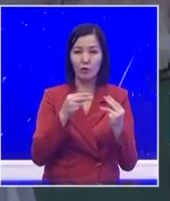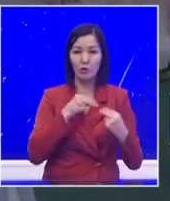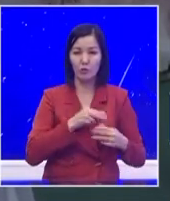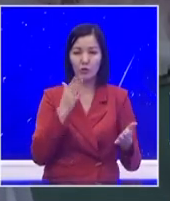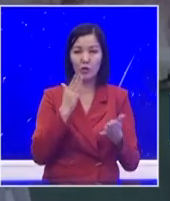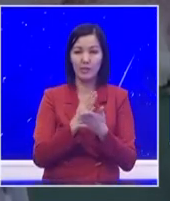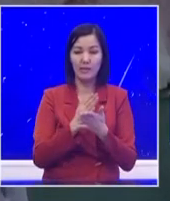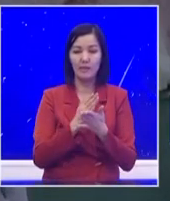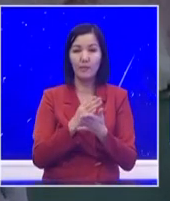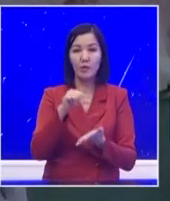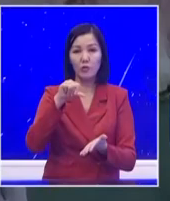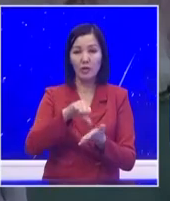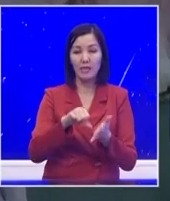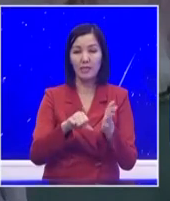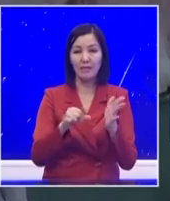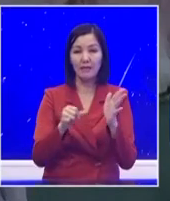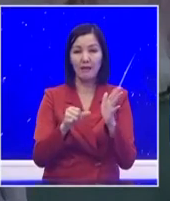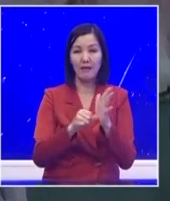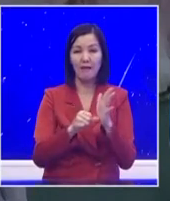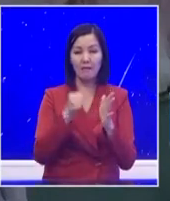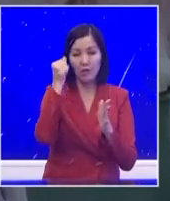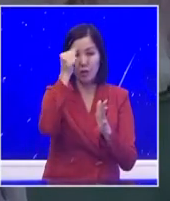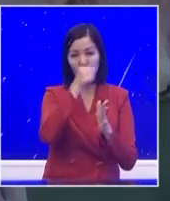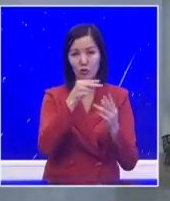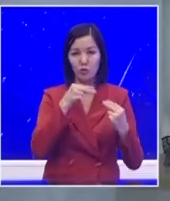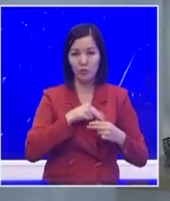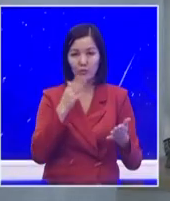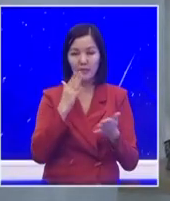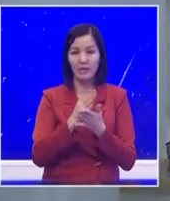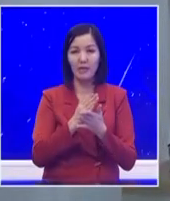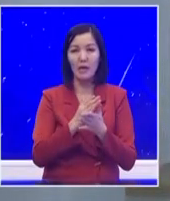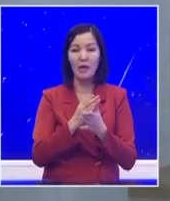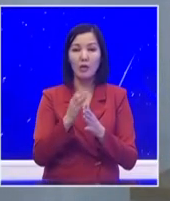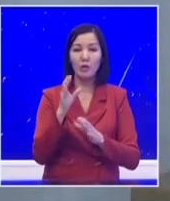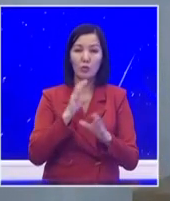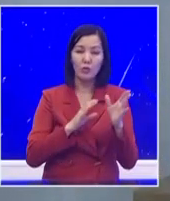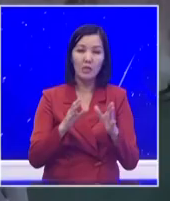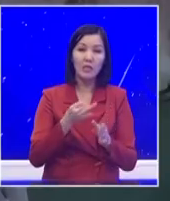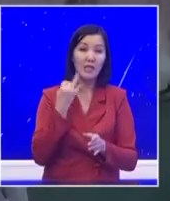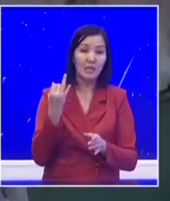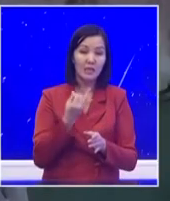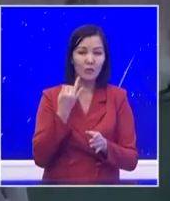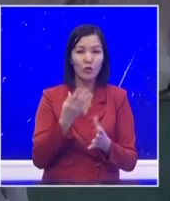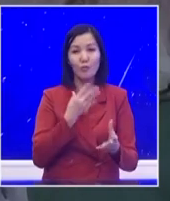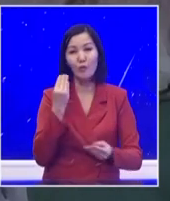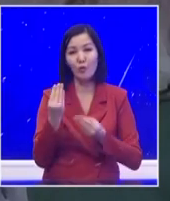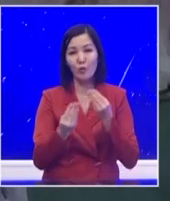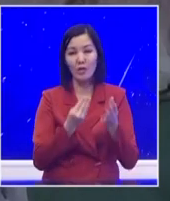үйірмесі 6 жылдан астам жұмысын атқаруда. Балалар өте қызығушылықпен